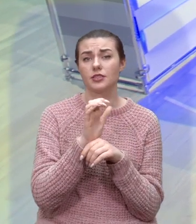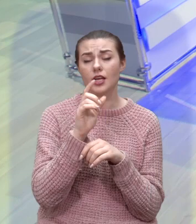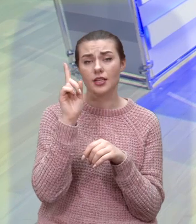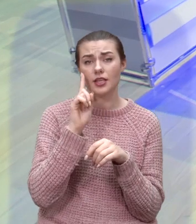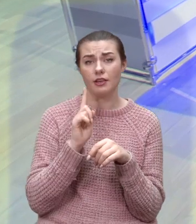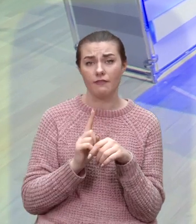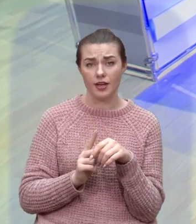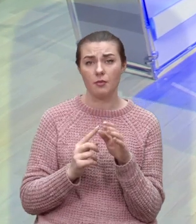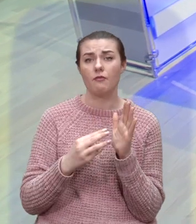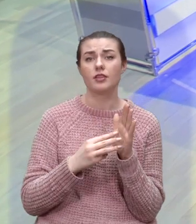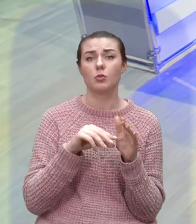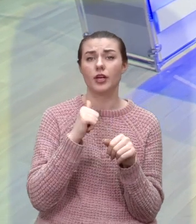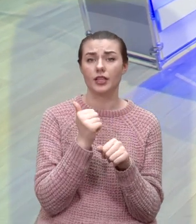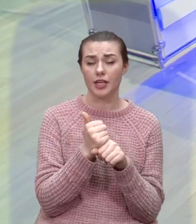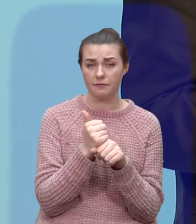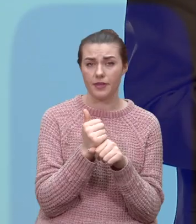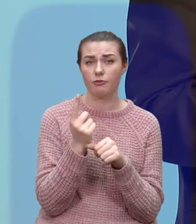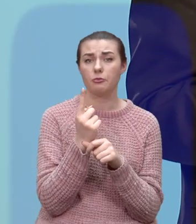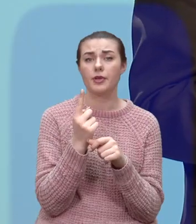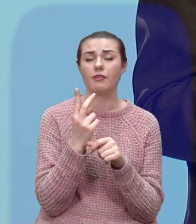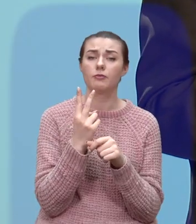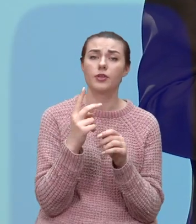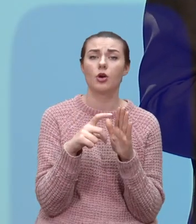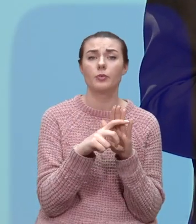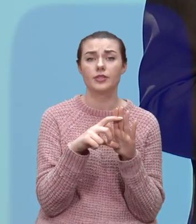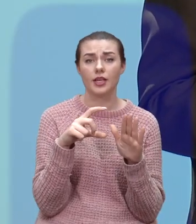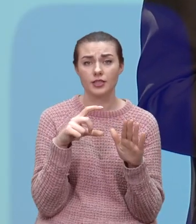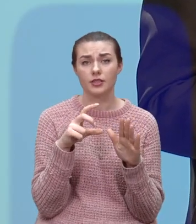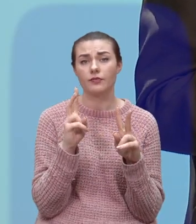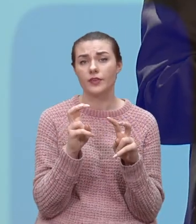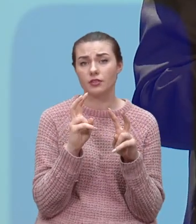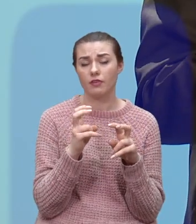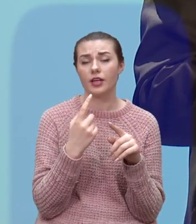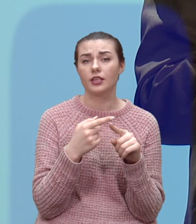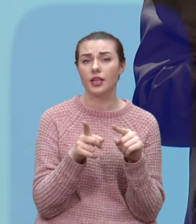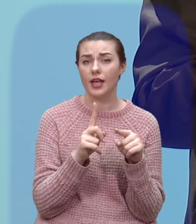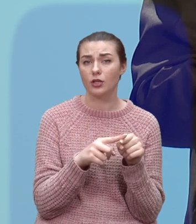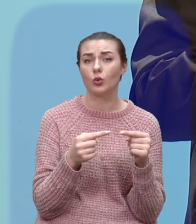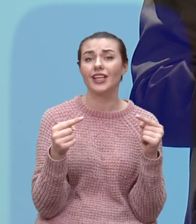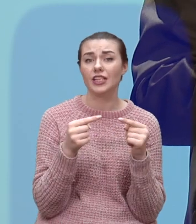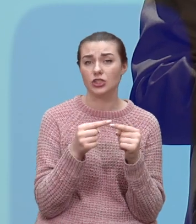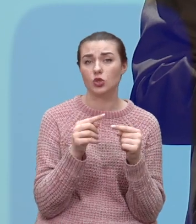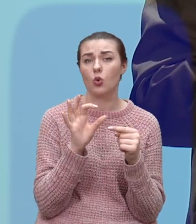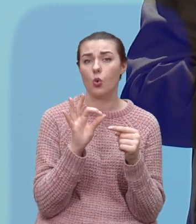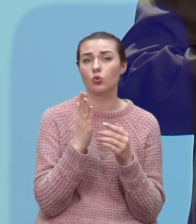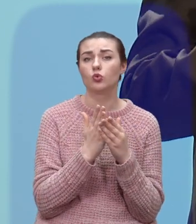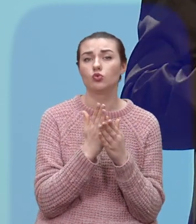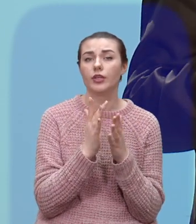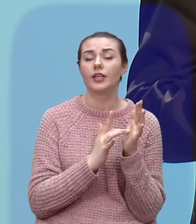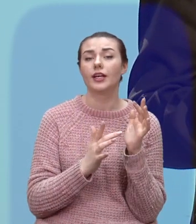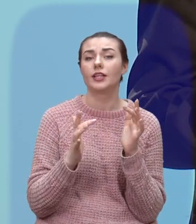послания к евреям он 8 главе кажется да в первом и втором тексте называют вот эту истину о